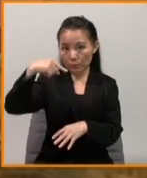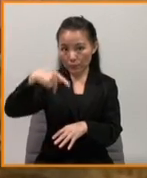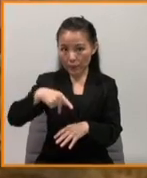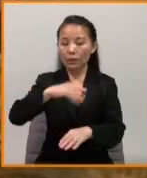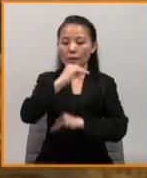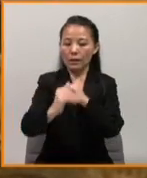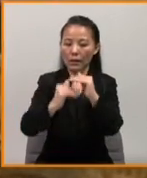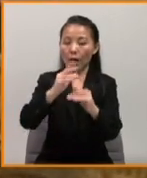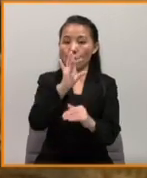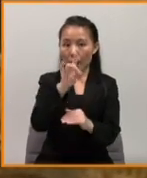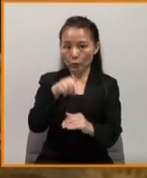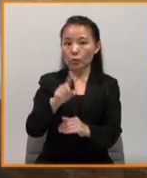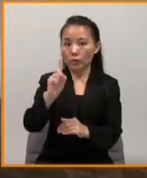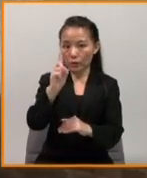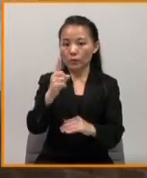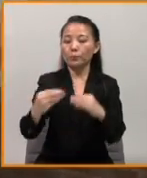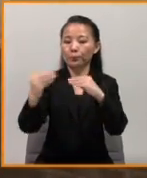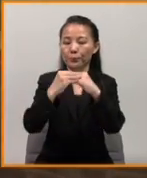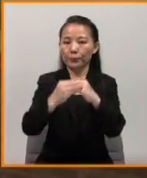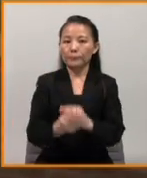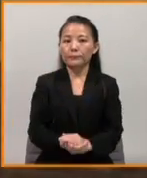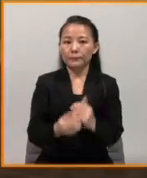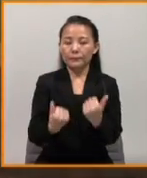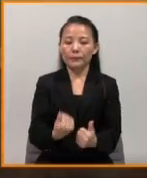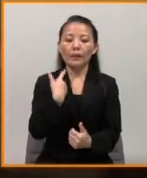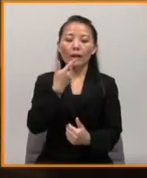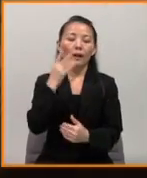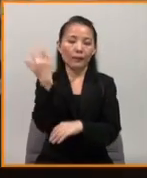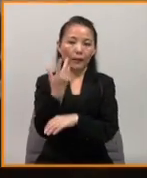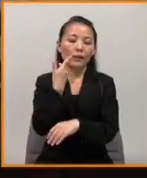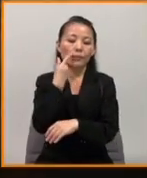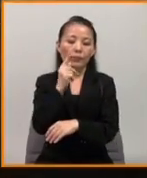ละ 8.1 ต่อปีทีมข่าว 2for you รายงาน